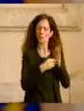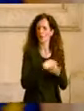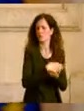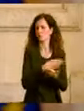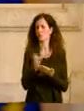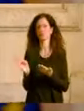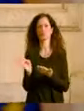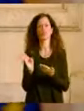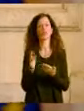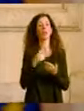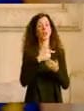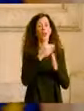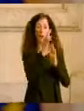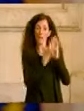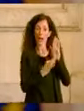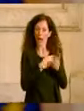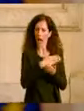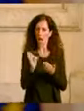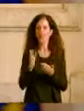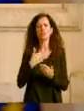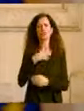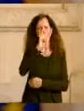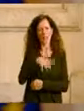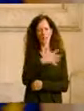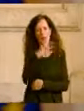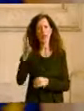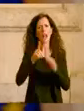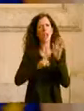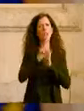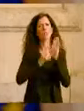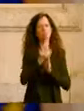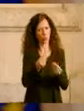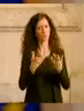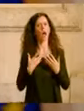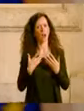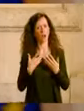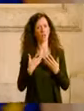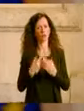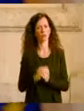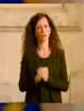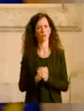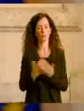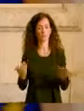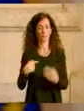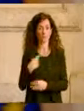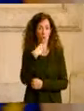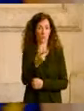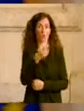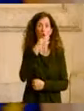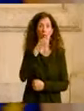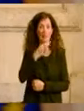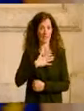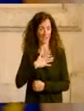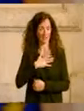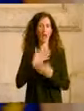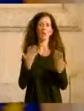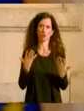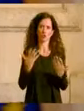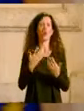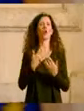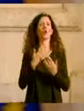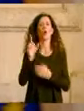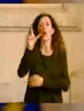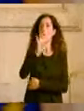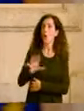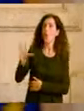dei risultati e delle tabelle. In questo momento, io l'ho detto nel mio intervento, è chiaro che la Lombardia